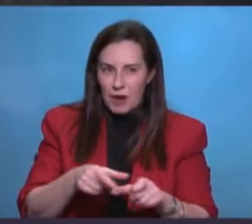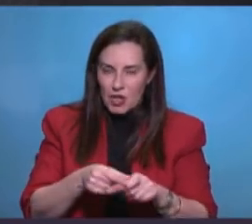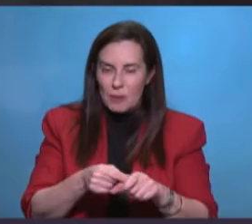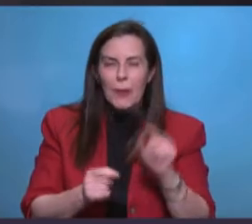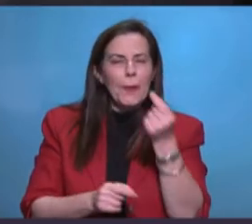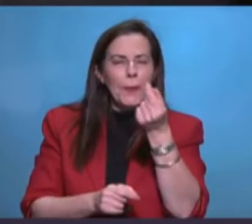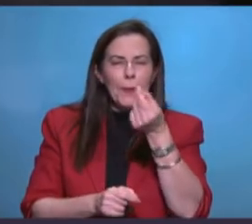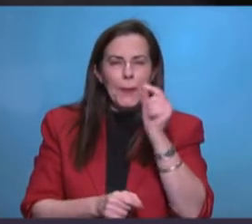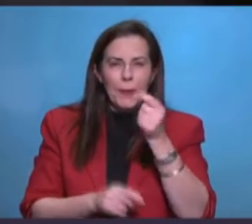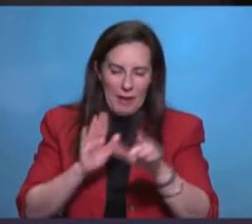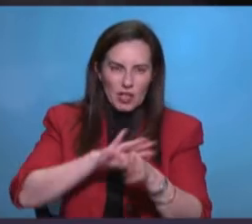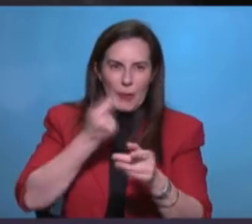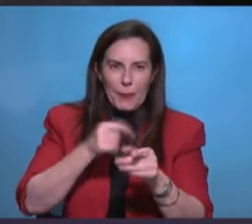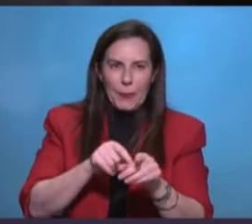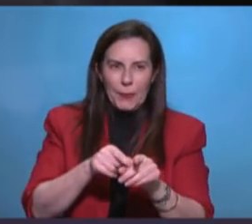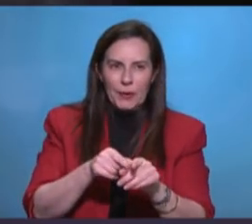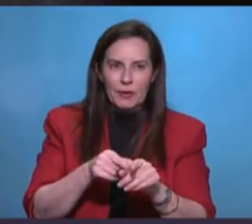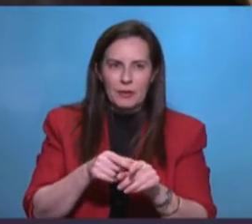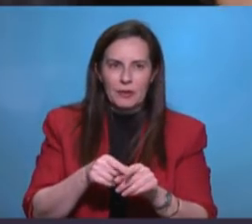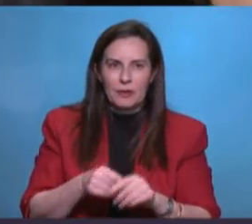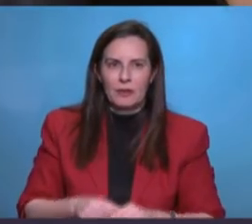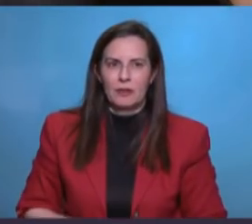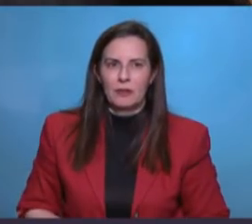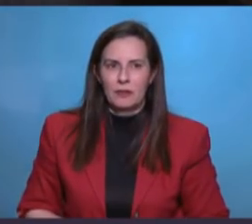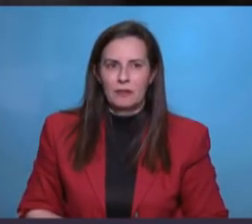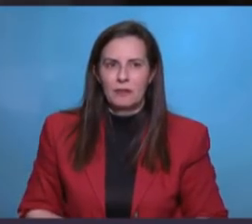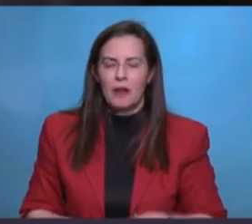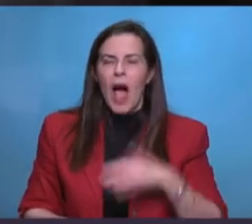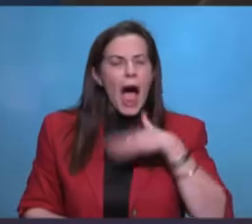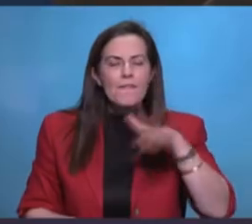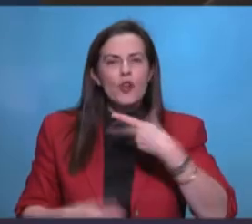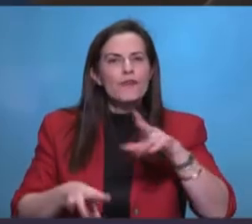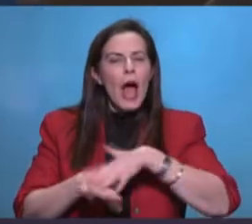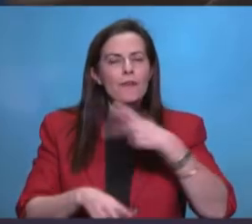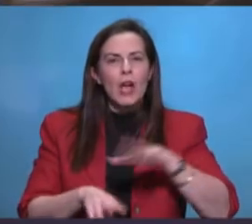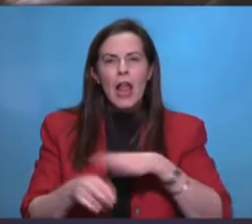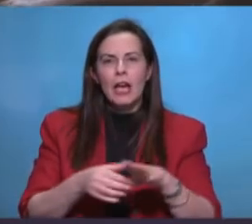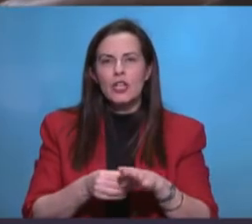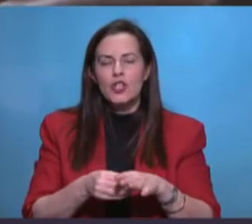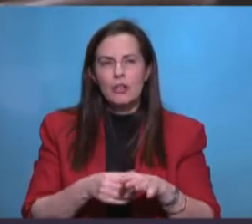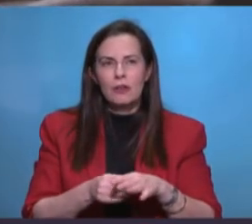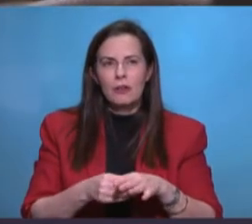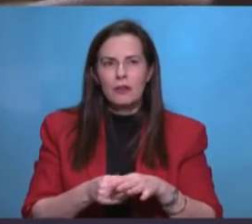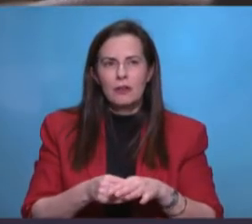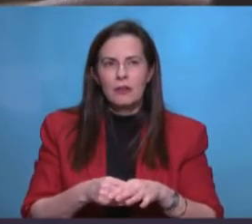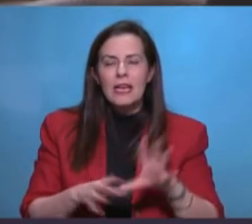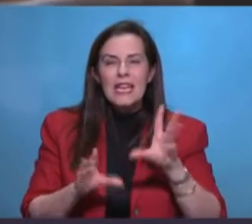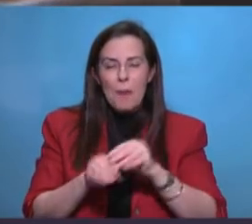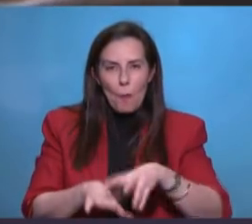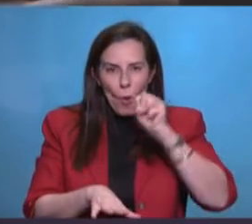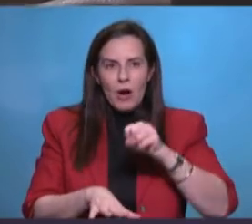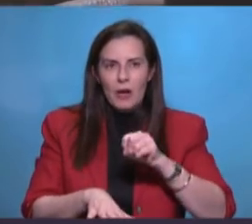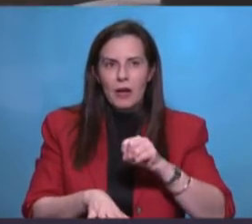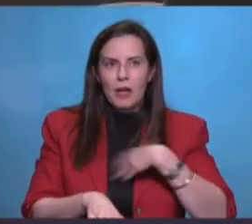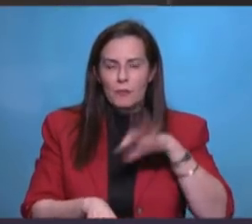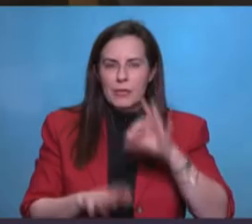שבב קטן יותר, ובאופן מפתיע הוא... אני אפילו לא מצליח להרגיש אותו. רק עם מגנט, אני יכול